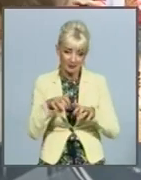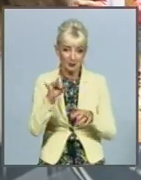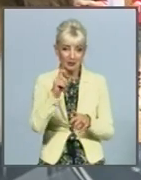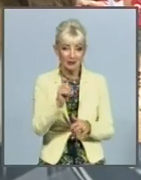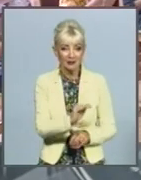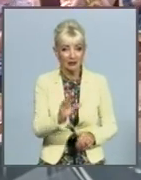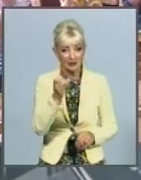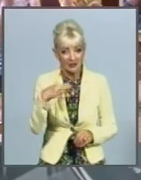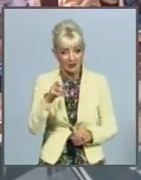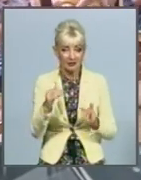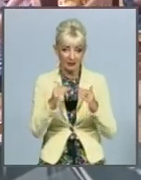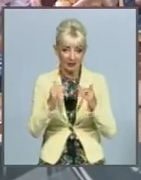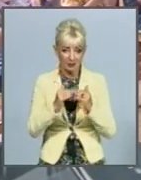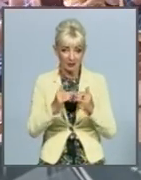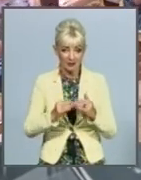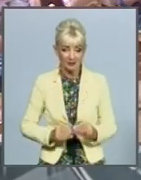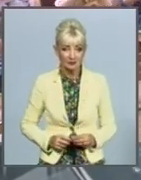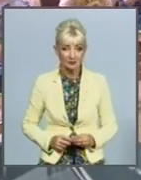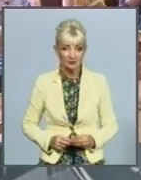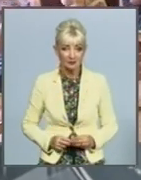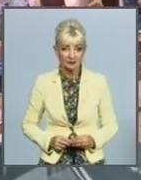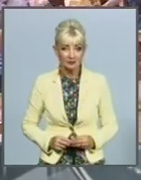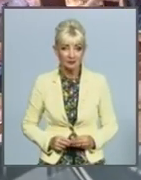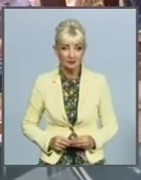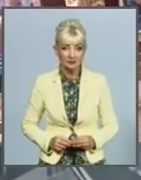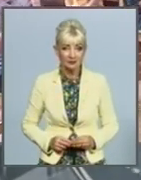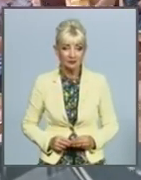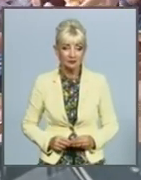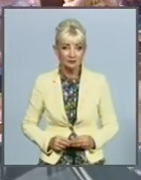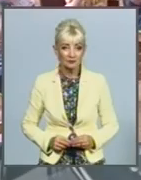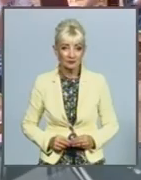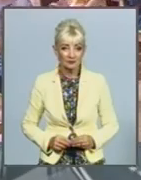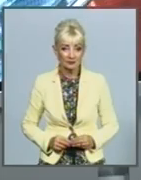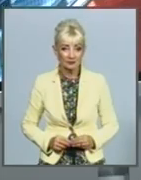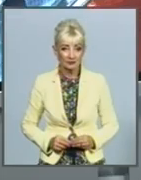садка додому. Юлія Біла та Євген Клочко, Харківські звісті.